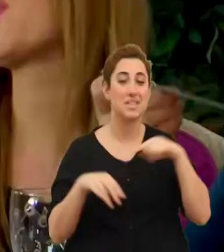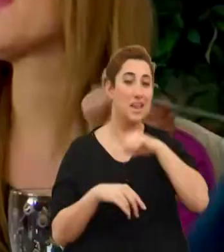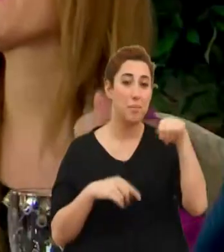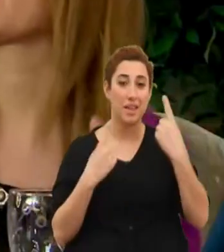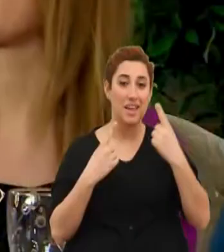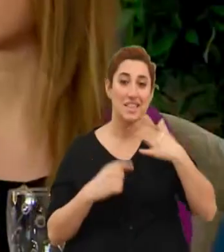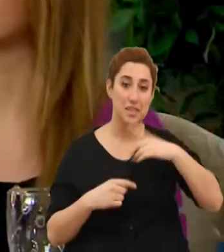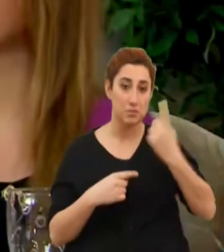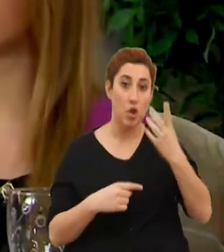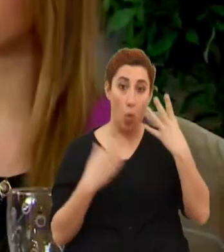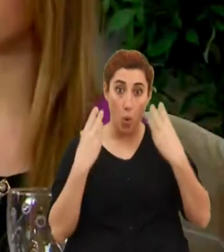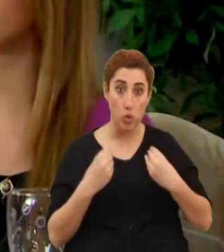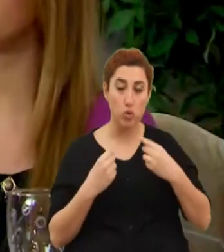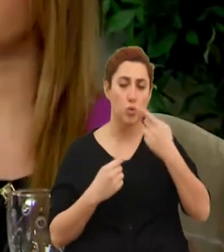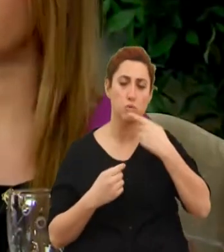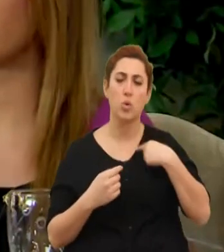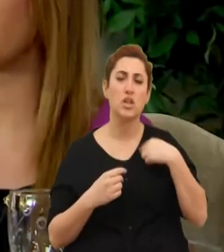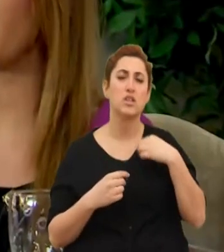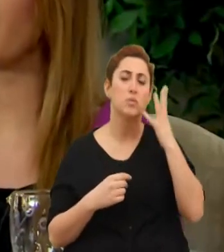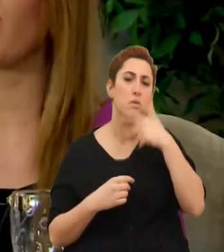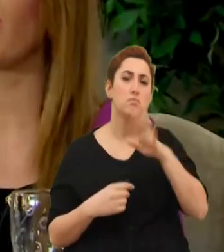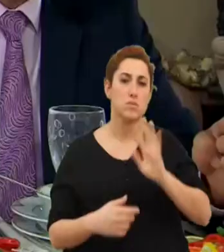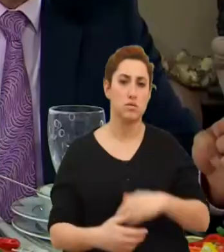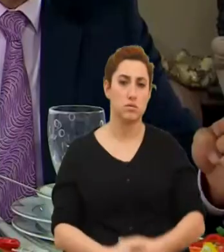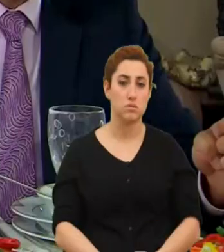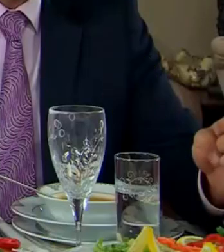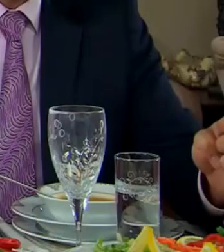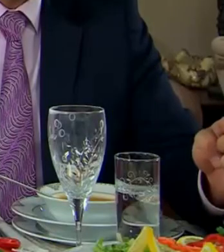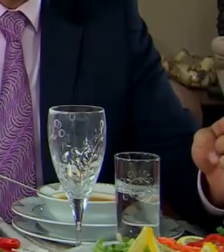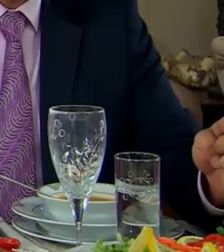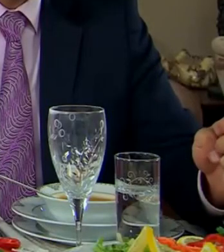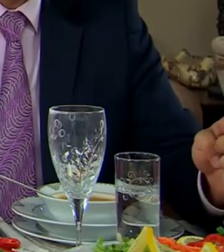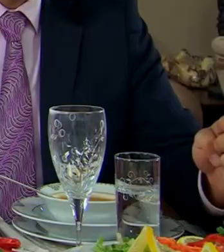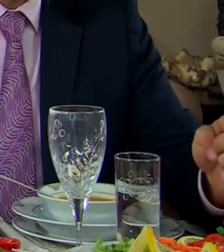herhangi bir yerinden istediğiniz bir şey olursa söyleyin, çekinmeyin.